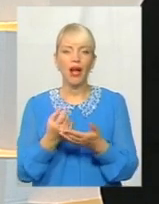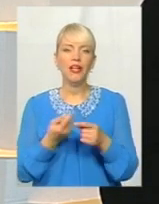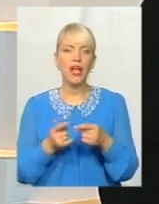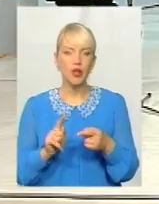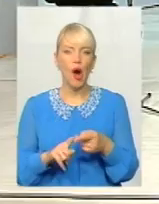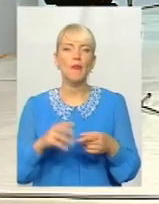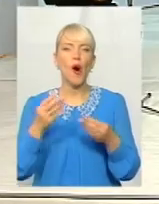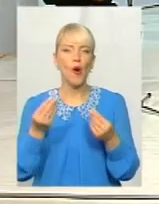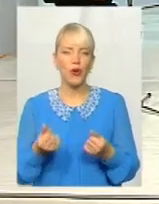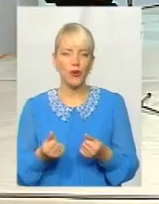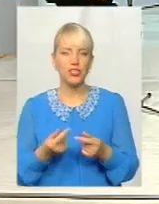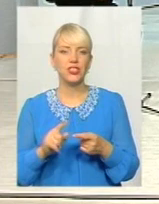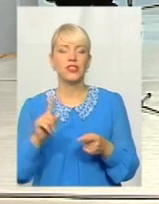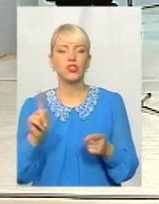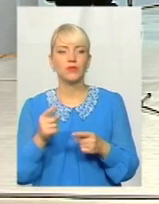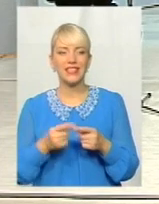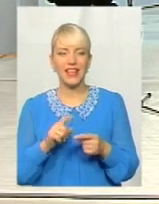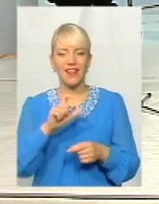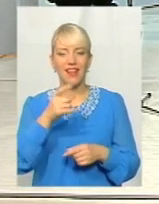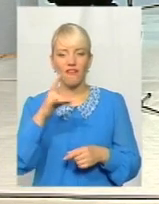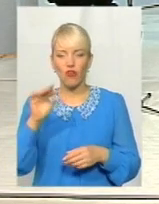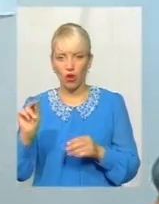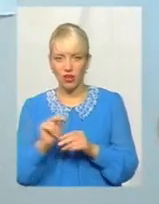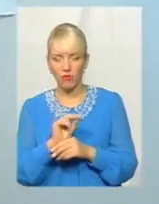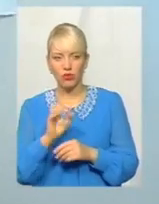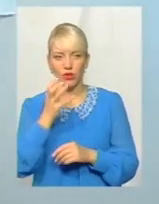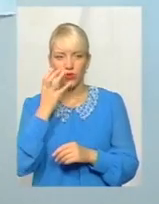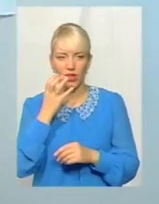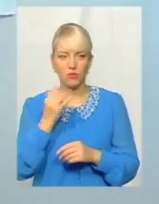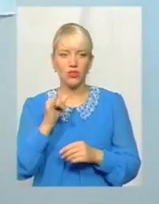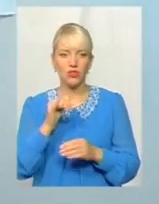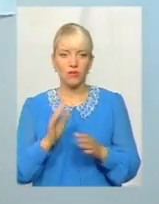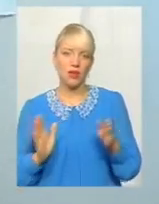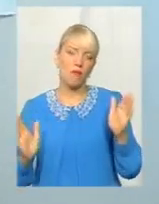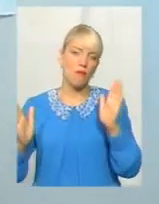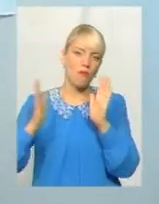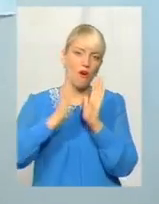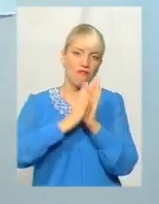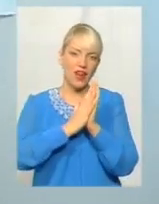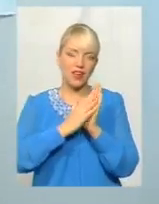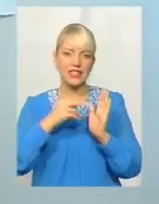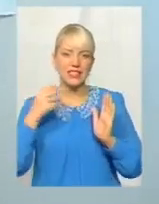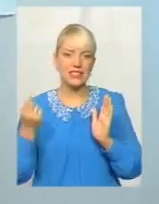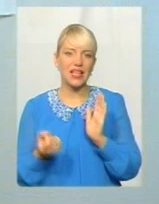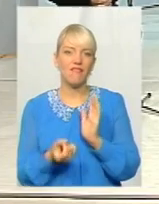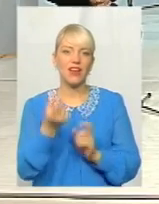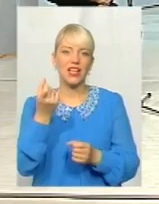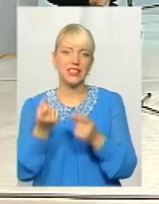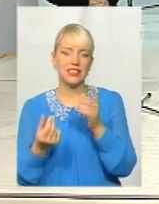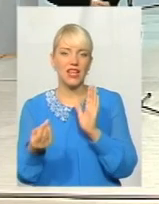примножуючи. Тобто, щоб за тим євроремонтом і утепленням, можливо, поверх з'явилися ті розписи на будинках